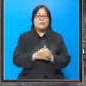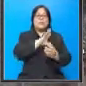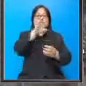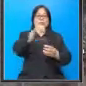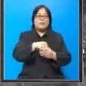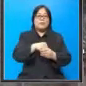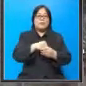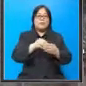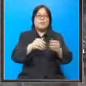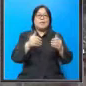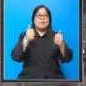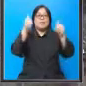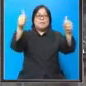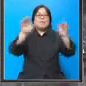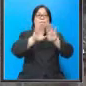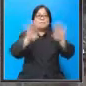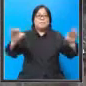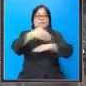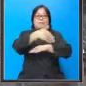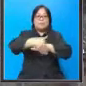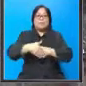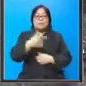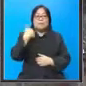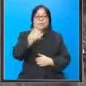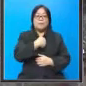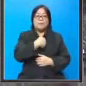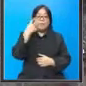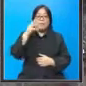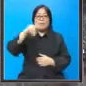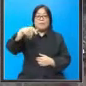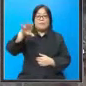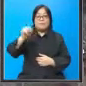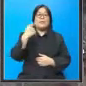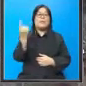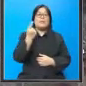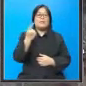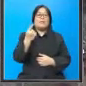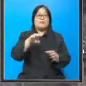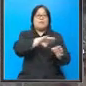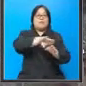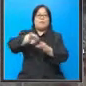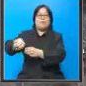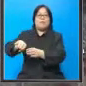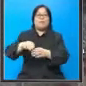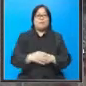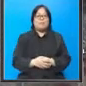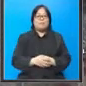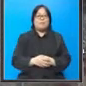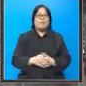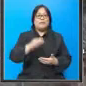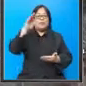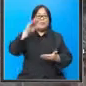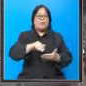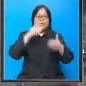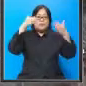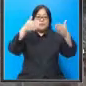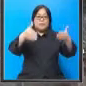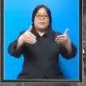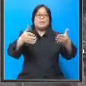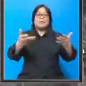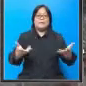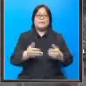terutamanya di pintu-pintu masuk marxis karena kita nampak bahwa masih selalu dianaktirikan ya kurang diberi